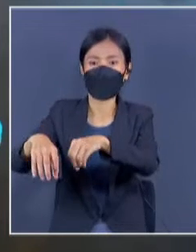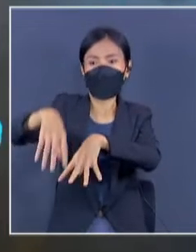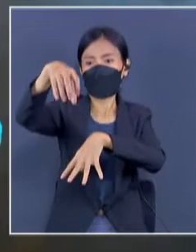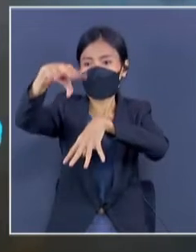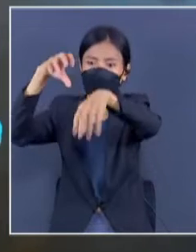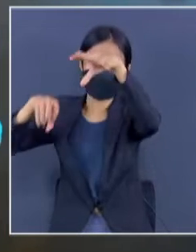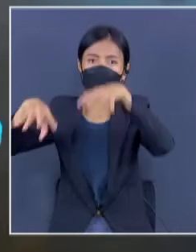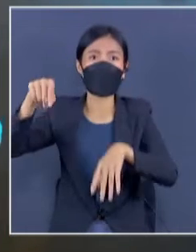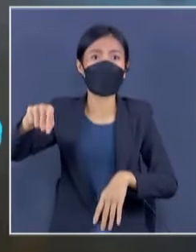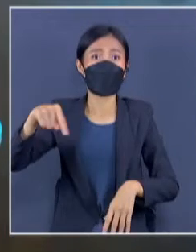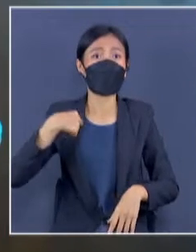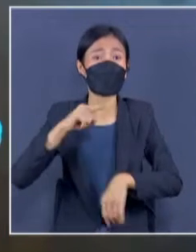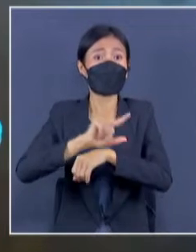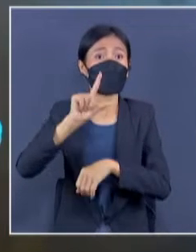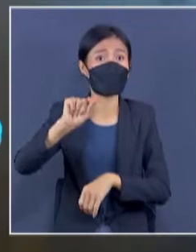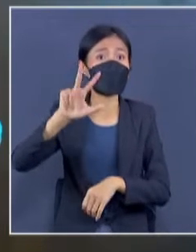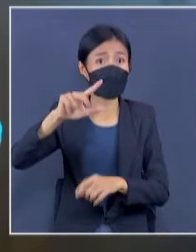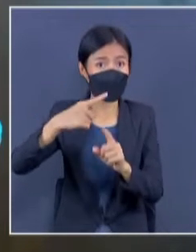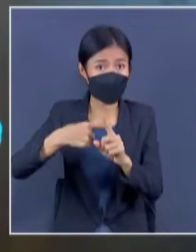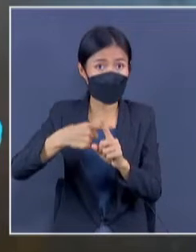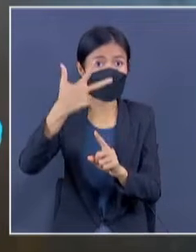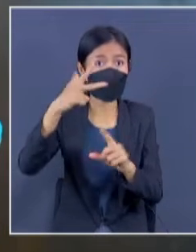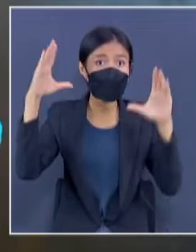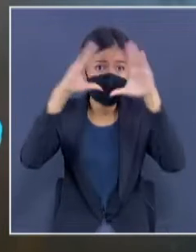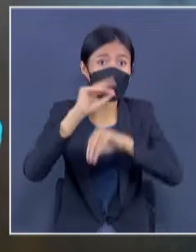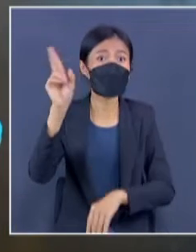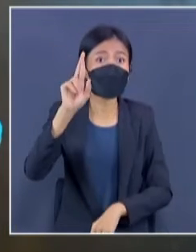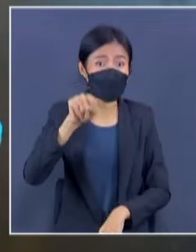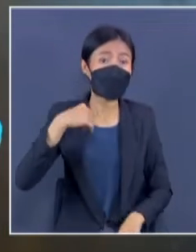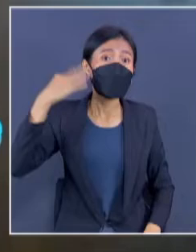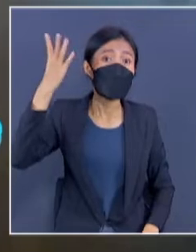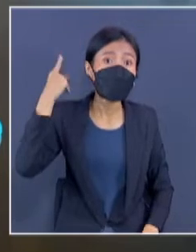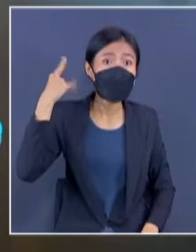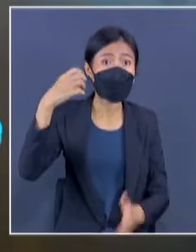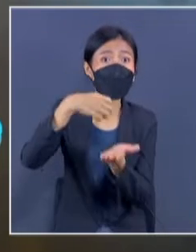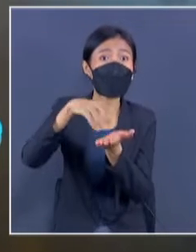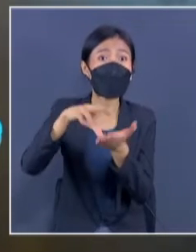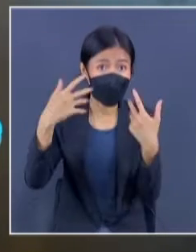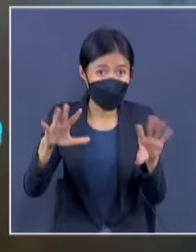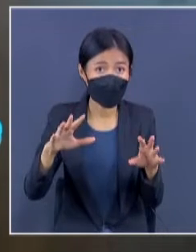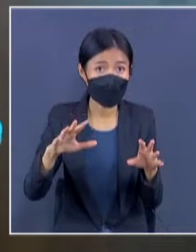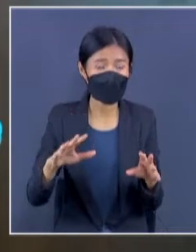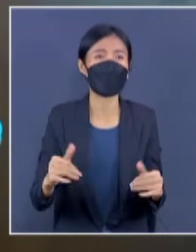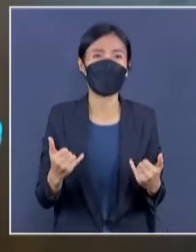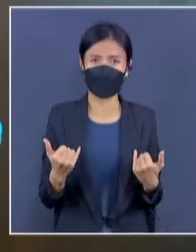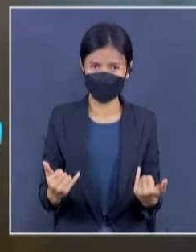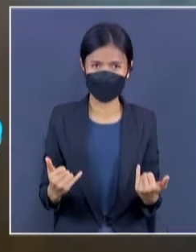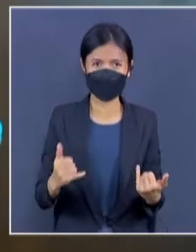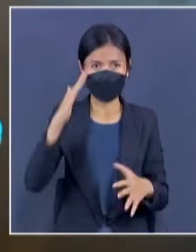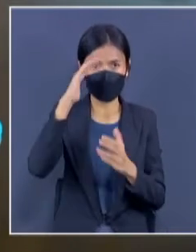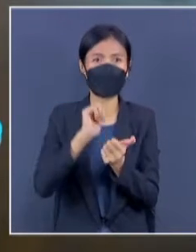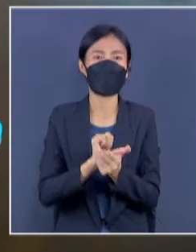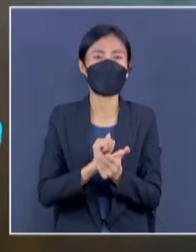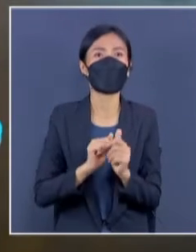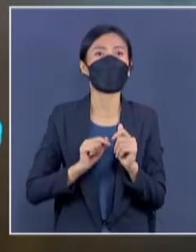นช่วงเที่ยงคืนของวันที่23มีนาคมที่ผ่านมาเรารายงานไปเมื่อวานนี้วันที่24มีนาคมล่าสุดครับตำรวจสภ.บางบัวทอง